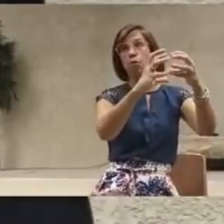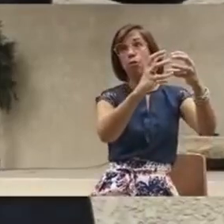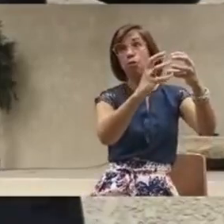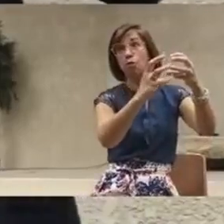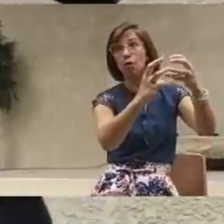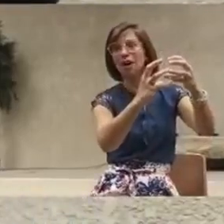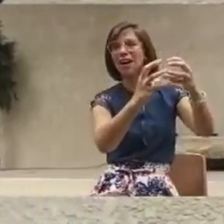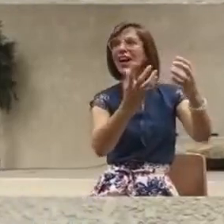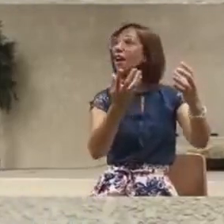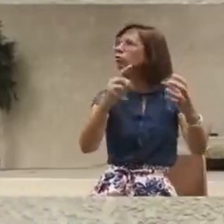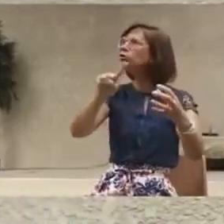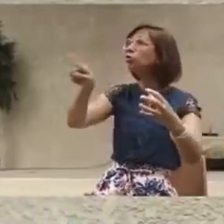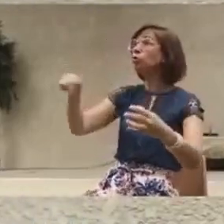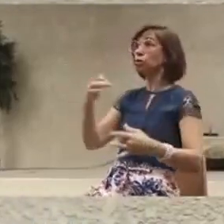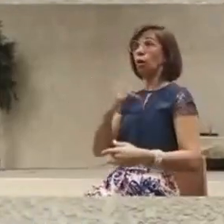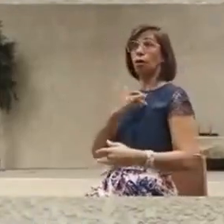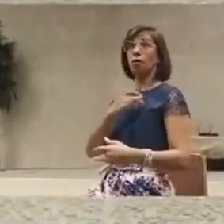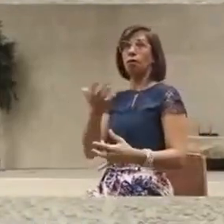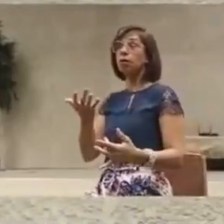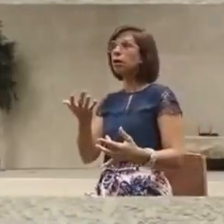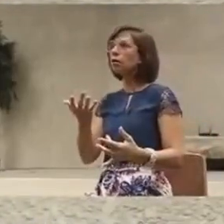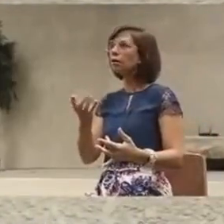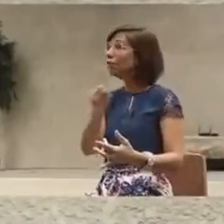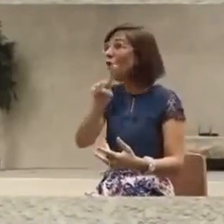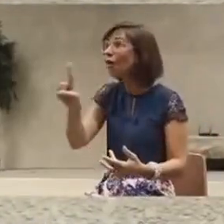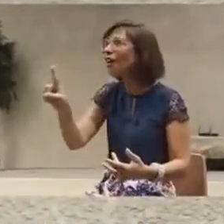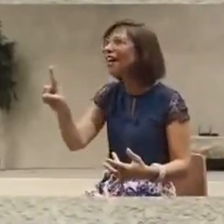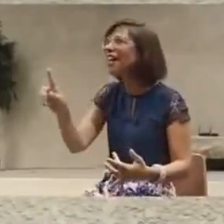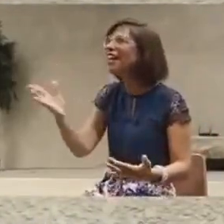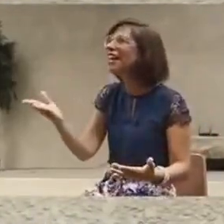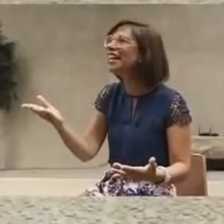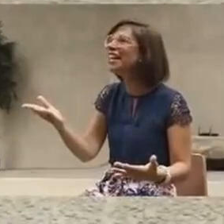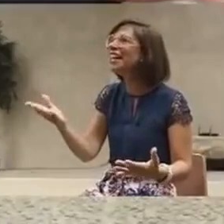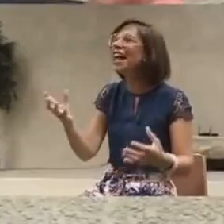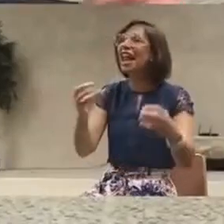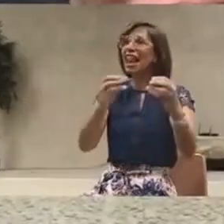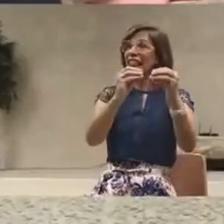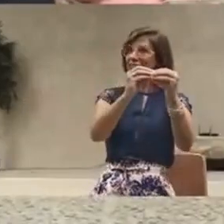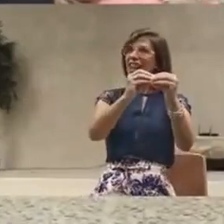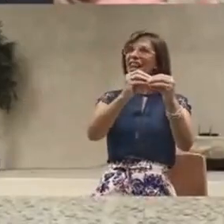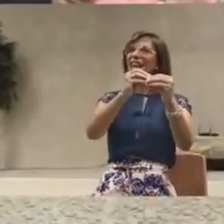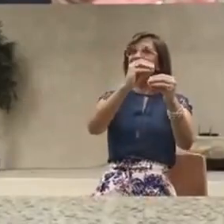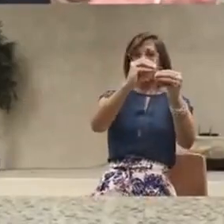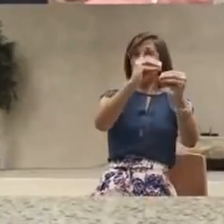Vous êtes sûr? Vous savez que la Terre est en train de même tourner autour du Soleil?